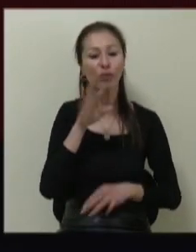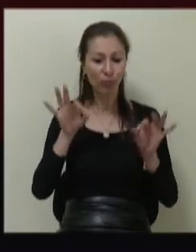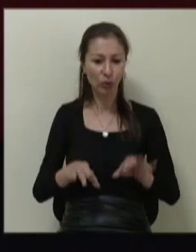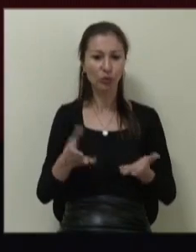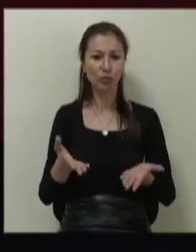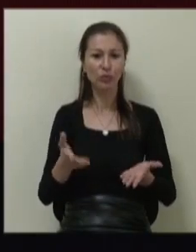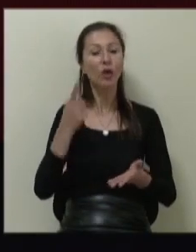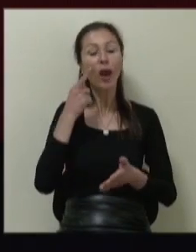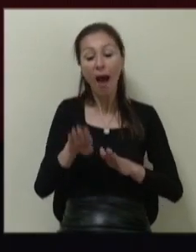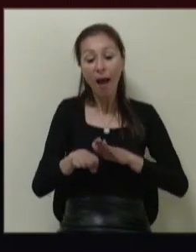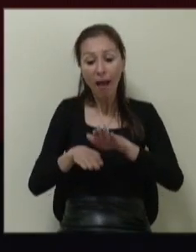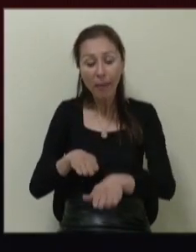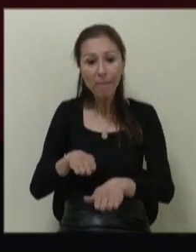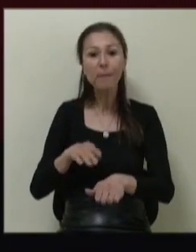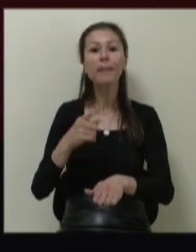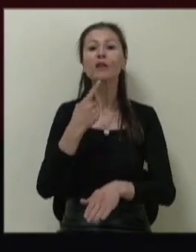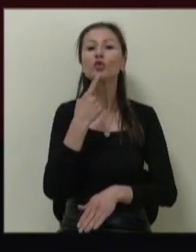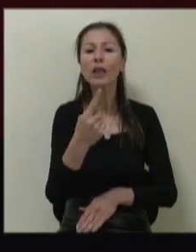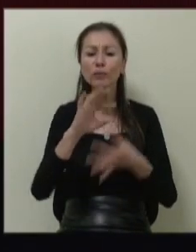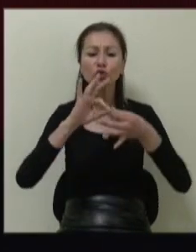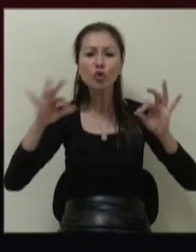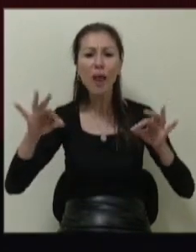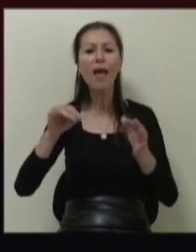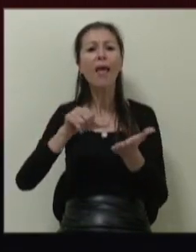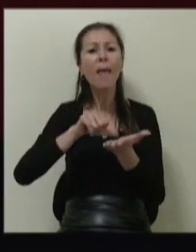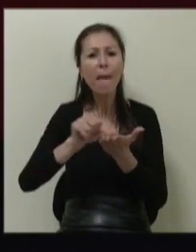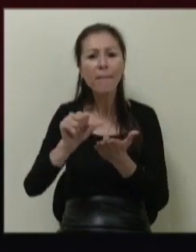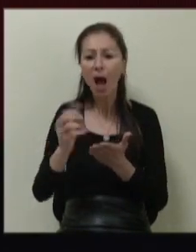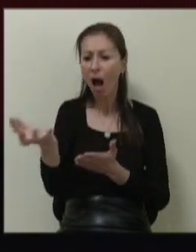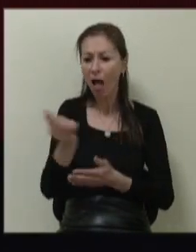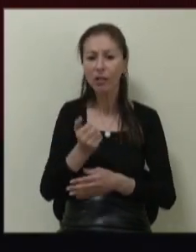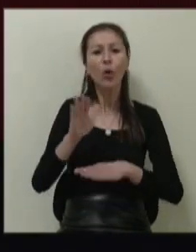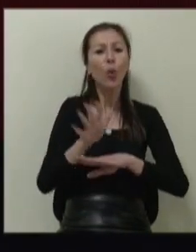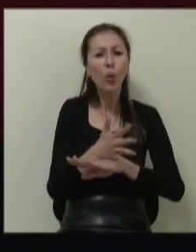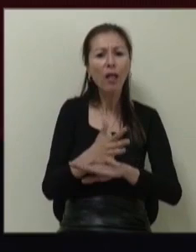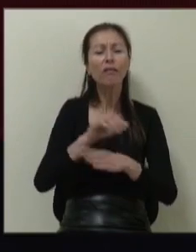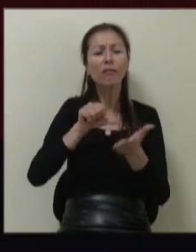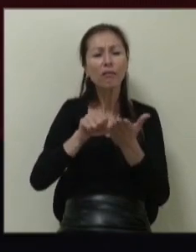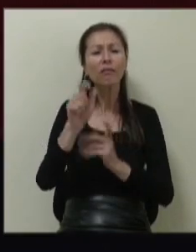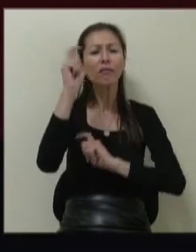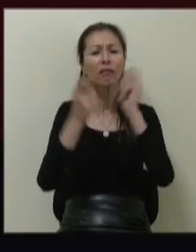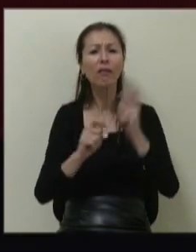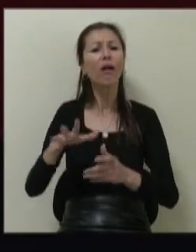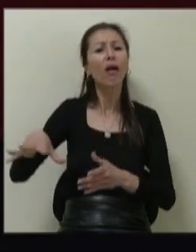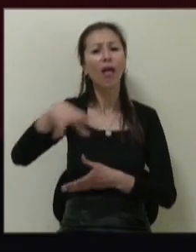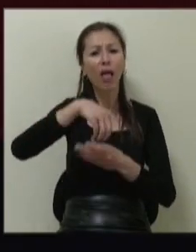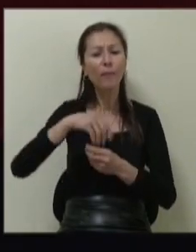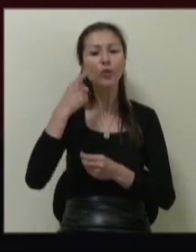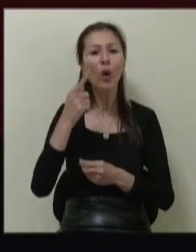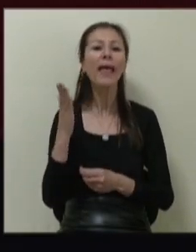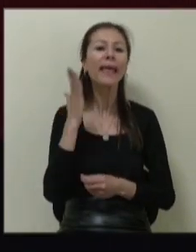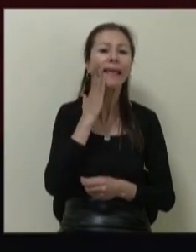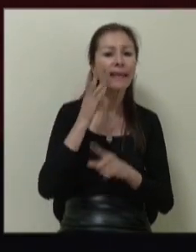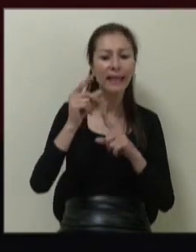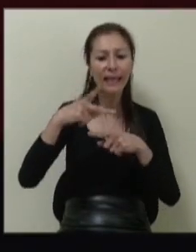Dolayısıyla attığımız her adım, söylediğimiz her cümlenin, aldığımız her evin, kullandığımız her eşyanın yer kürede bıraktığı izi